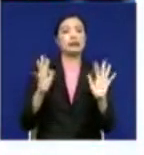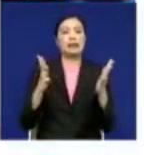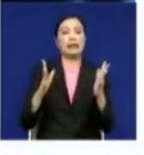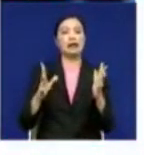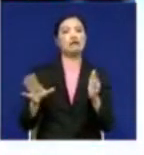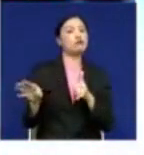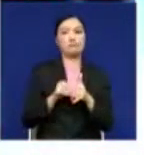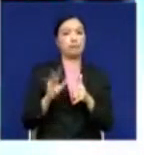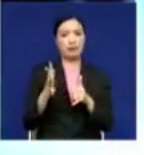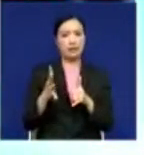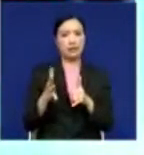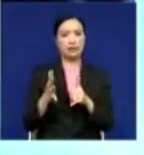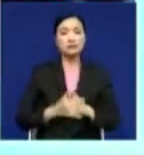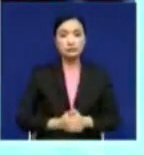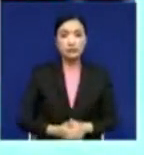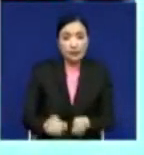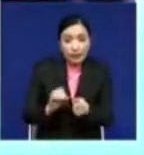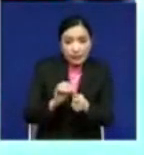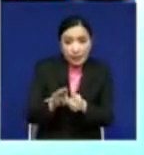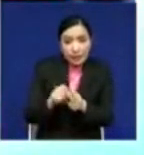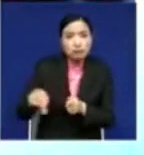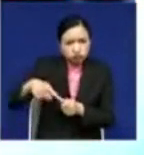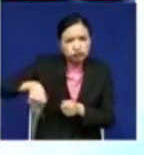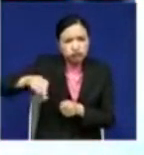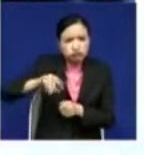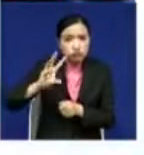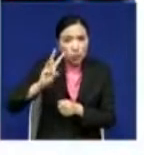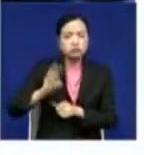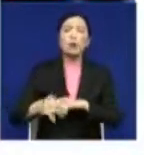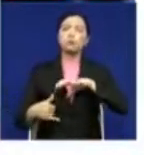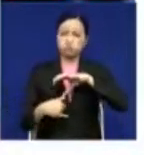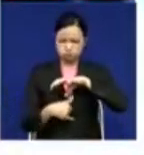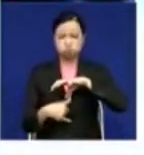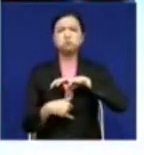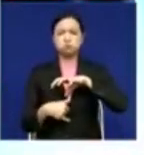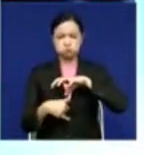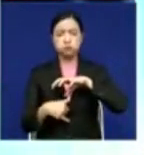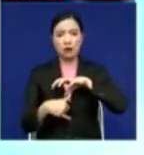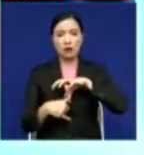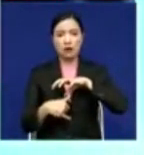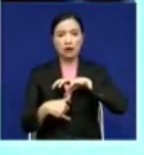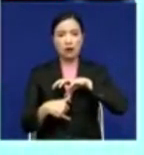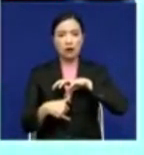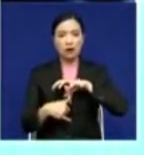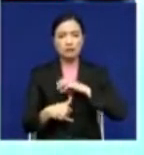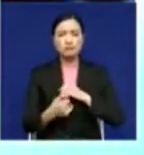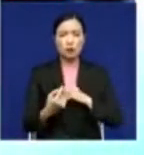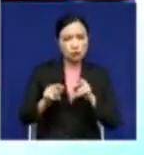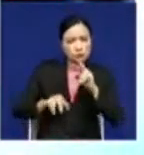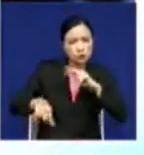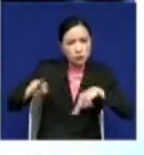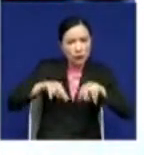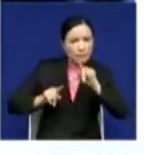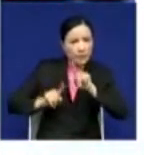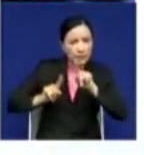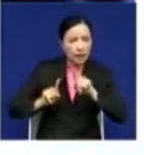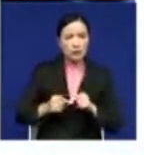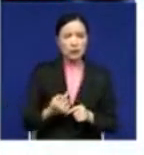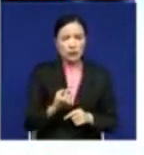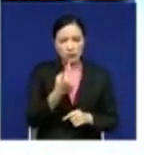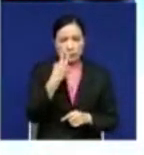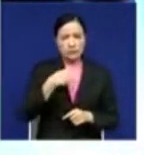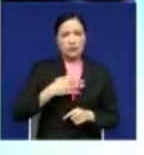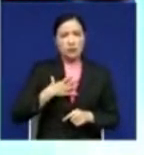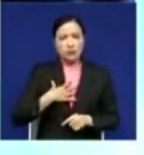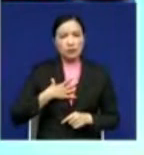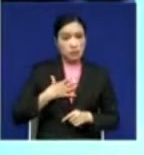แล้วก็แนะนำให้กักกันนะครับแล้วก็เราจะติดตามอาการทางเดินหายใจอาการไข้ต่อจนครบ14วัน